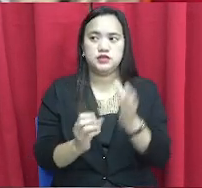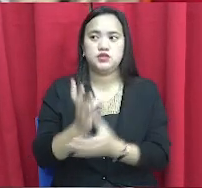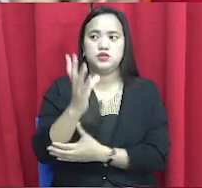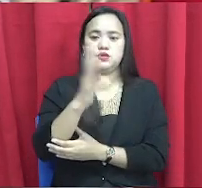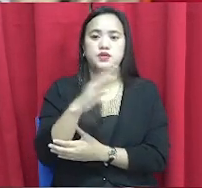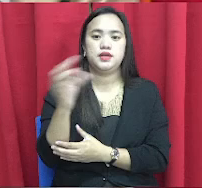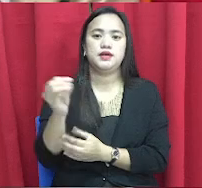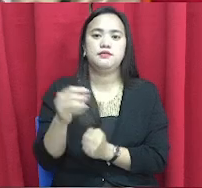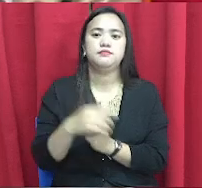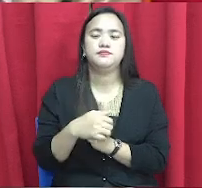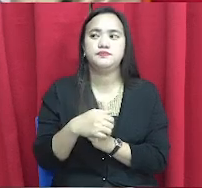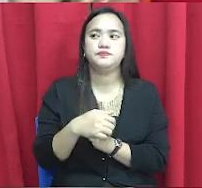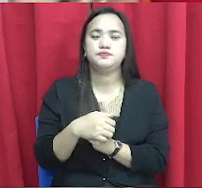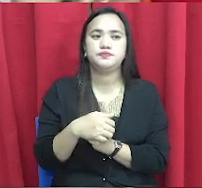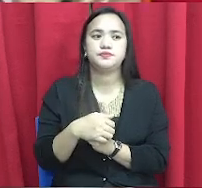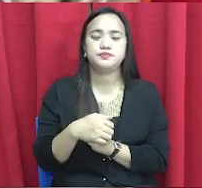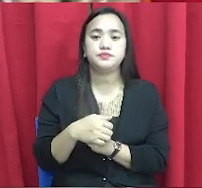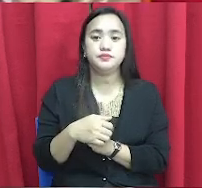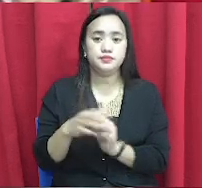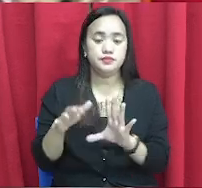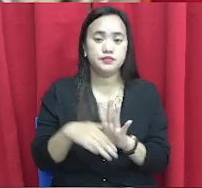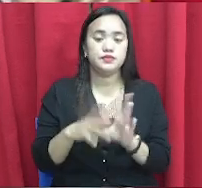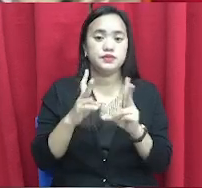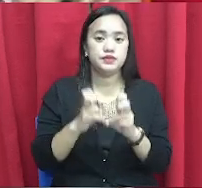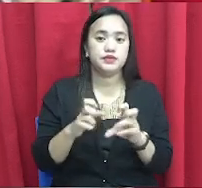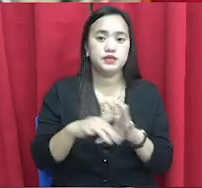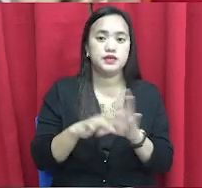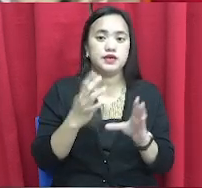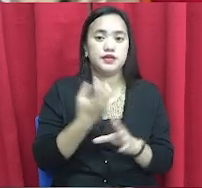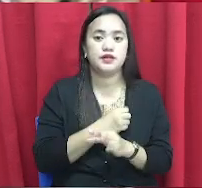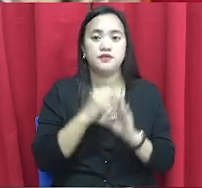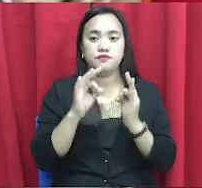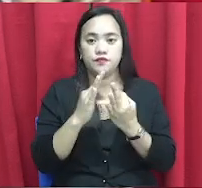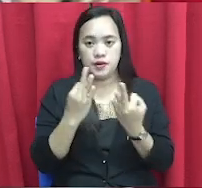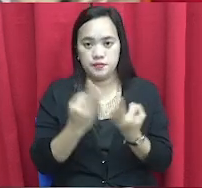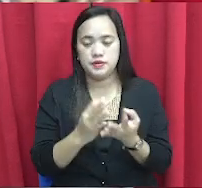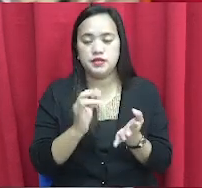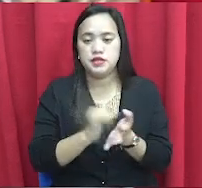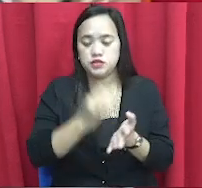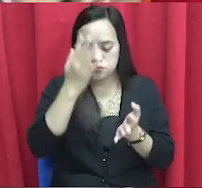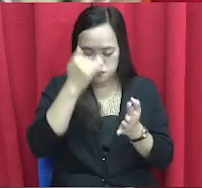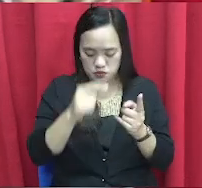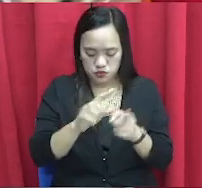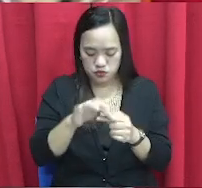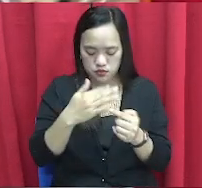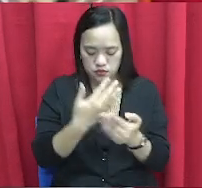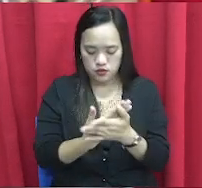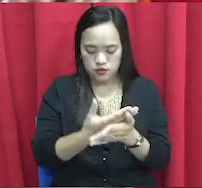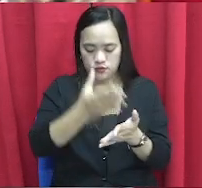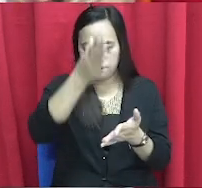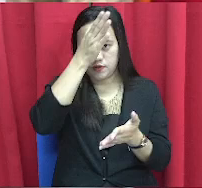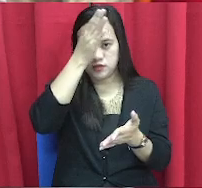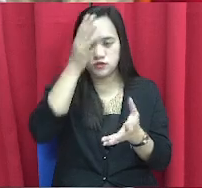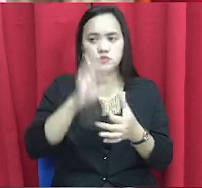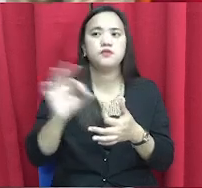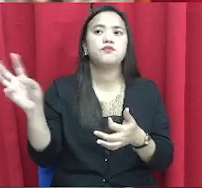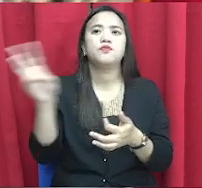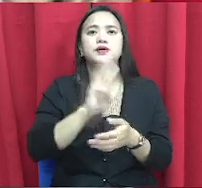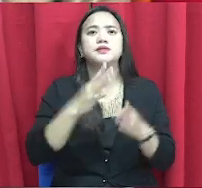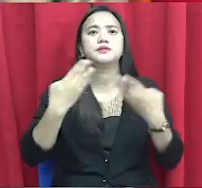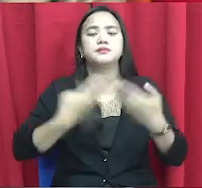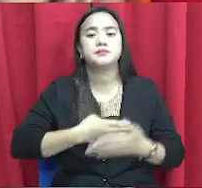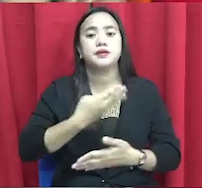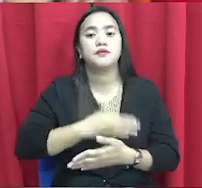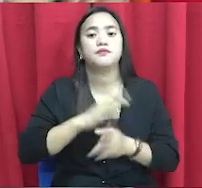pananampalataya at sa ating pong pamilya kaya sa lahat po ng mga fathers ng westbank magandang